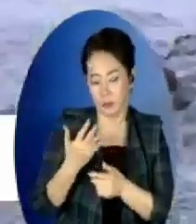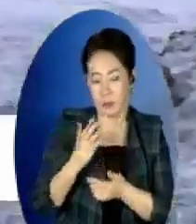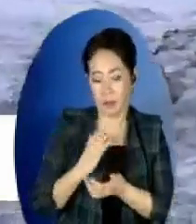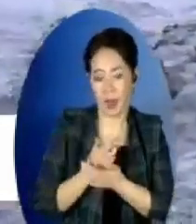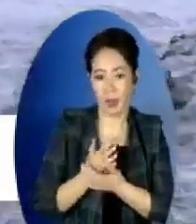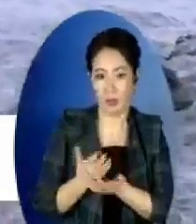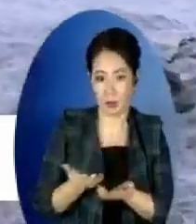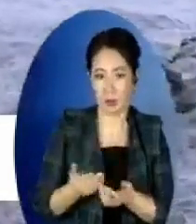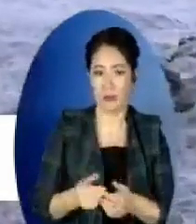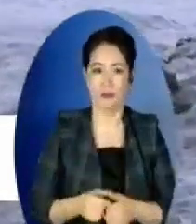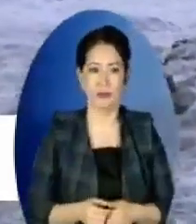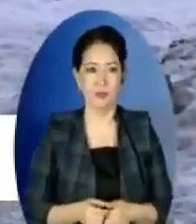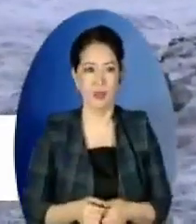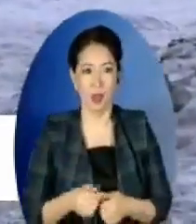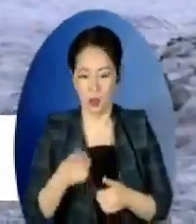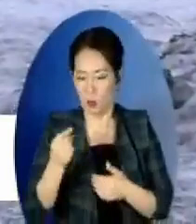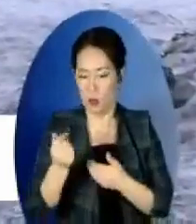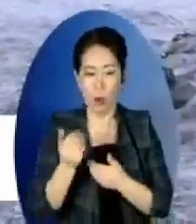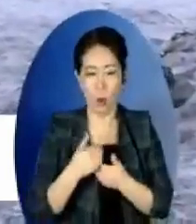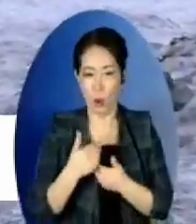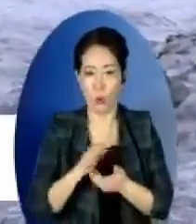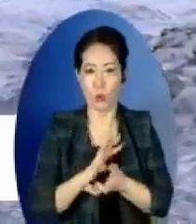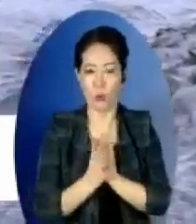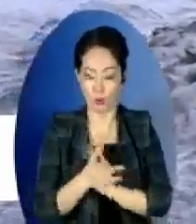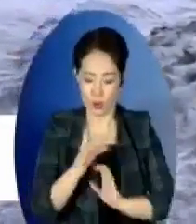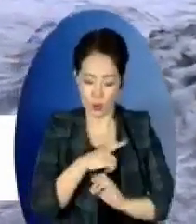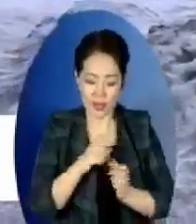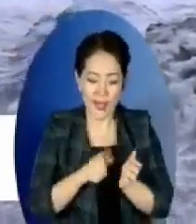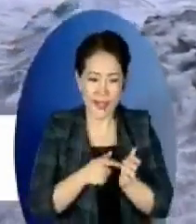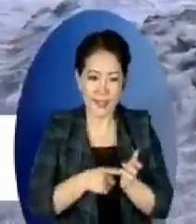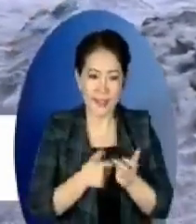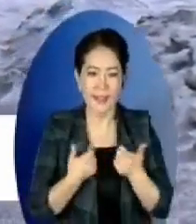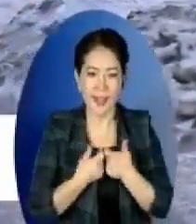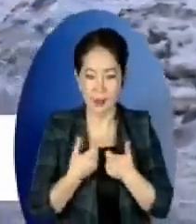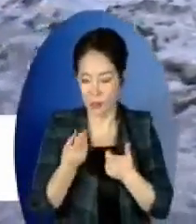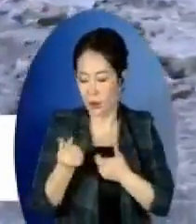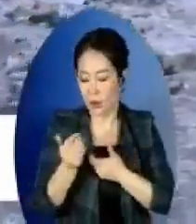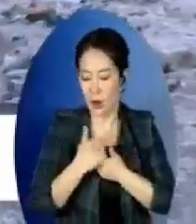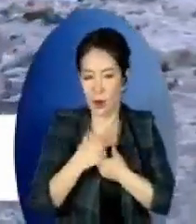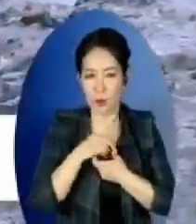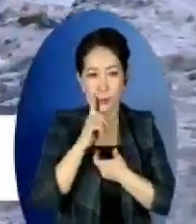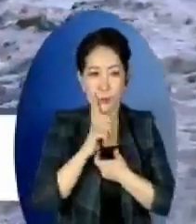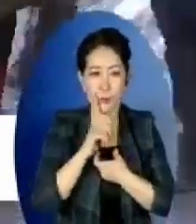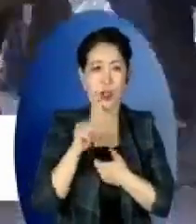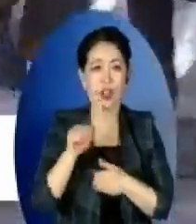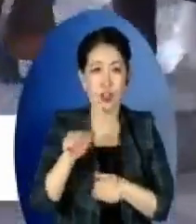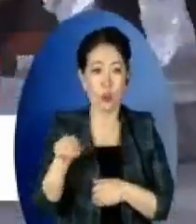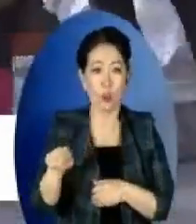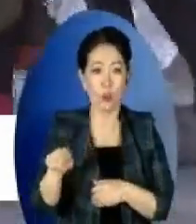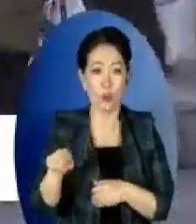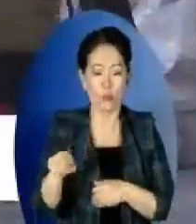байдгийг. Орлого олохгүй болсон ч өөрийн хэрэгцээг хангахад хүрэлцэхүйц мөнгө орлоготой байхыг тэтгэвэр гэж үздэг.